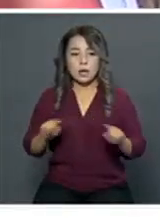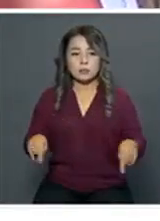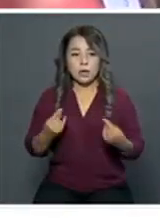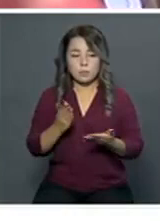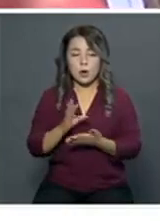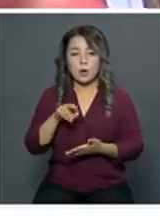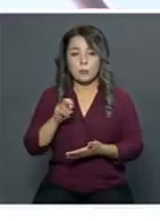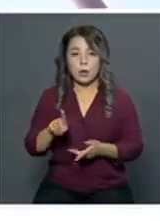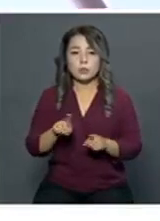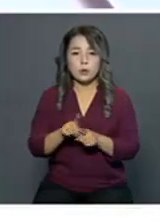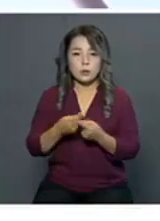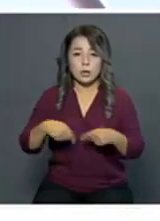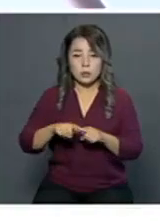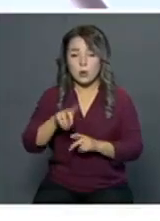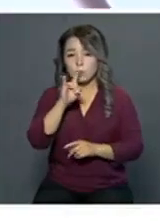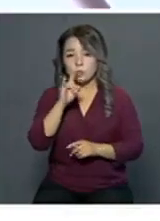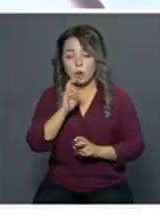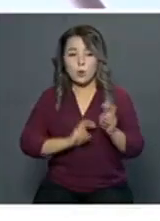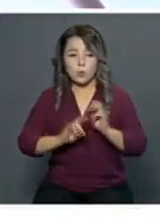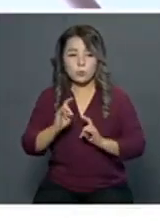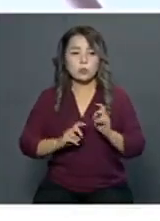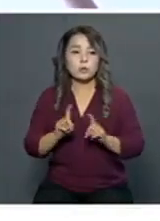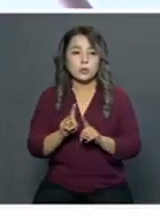ОПЕК пен оның одақтастары мұнай өндірісін тәулігіне